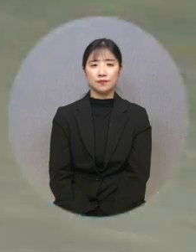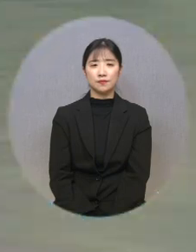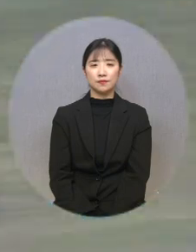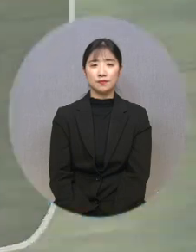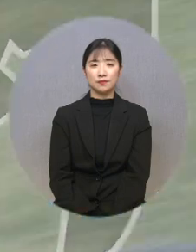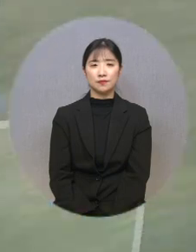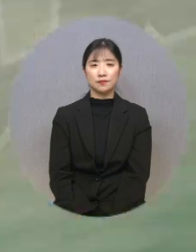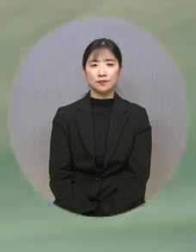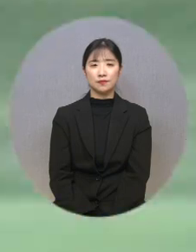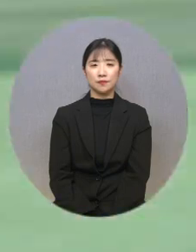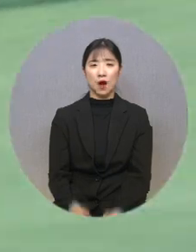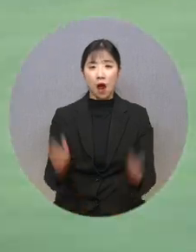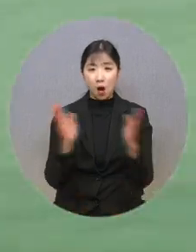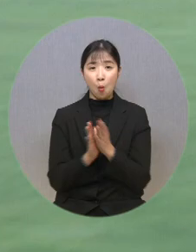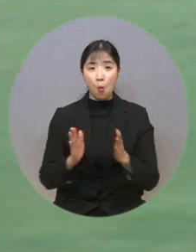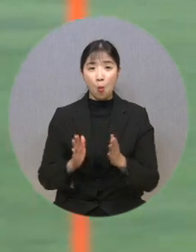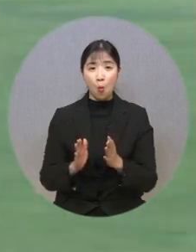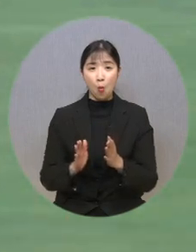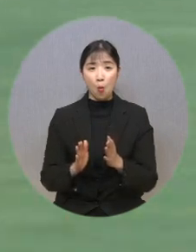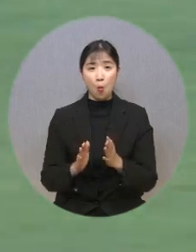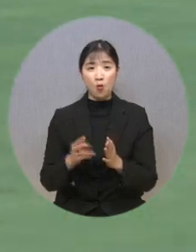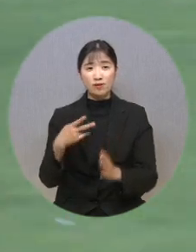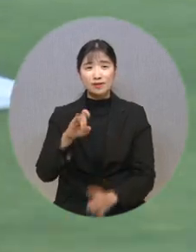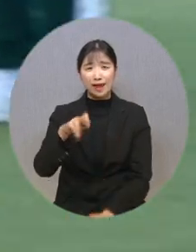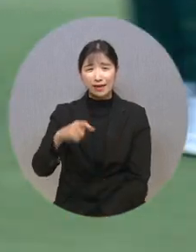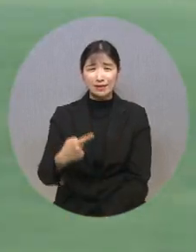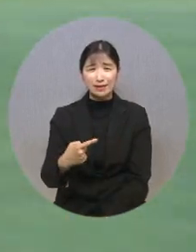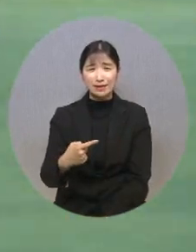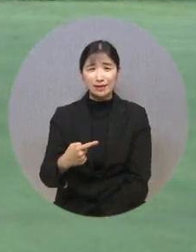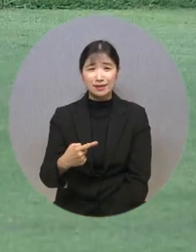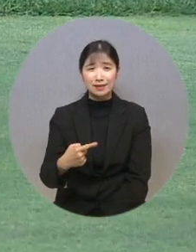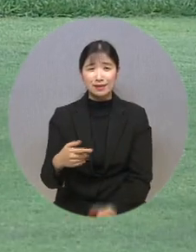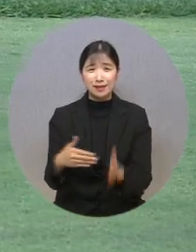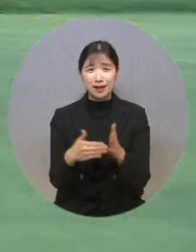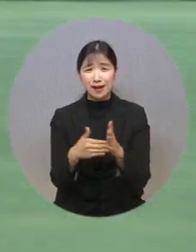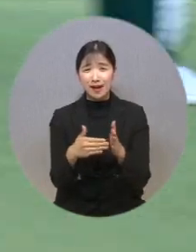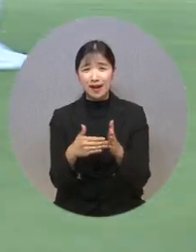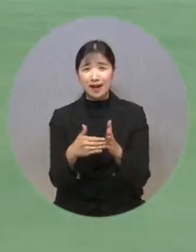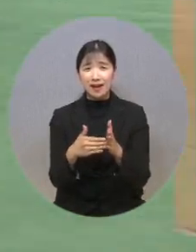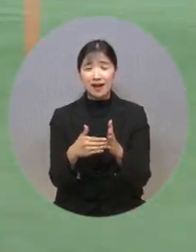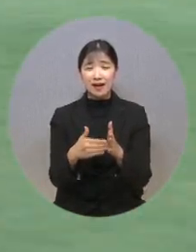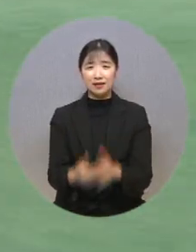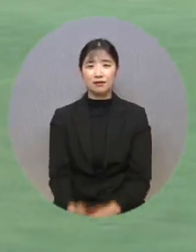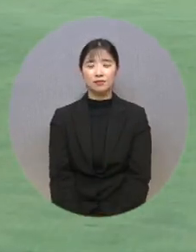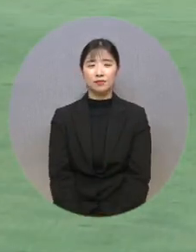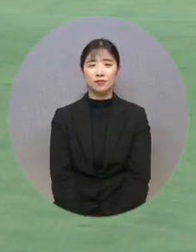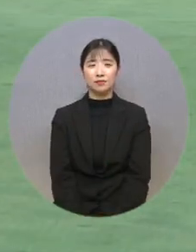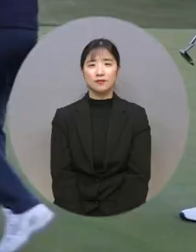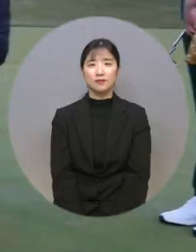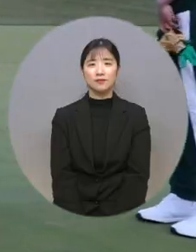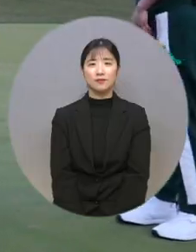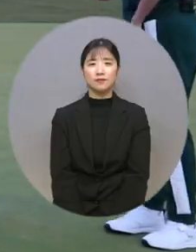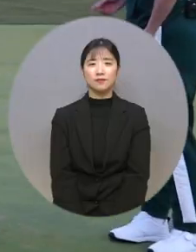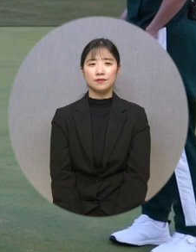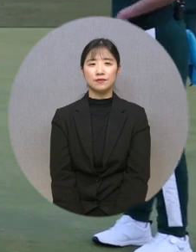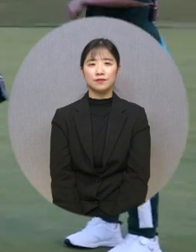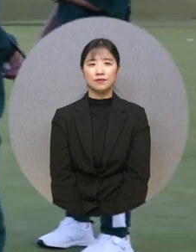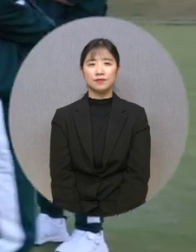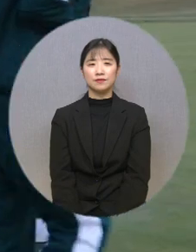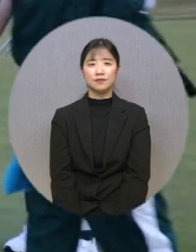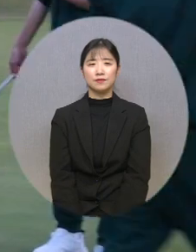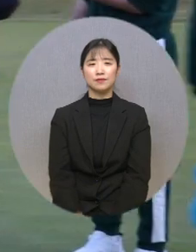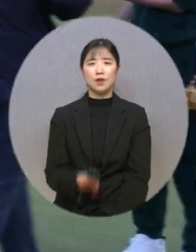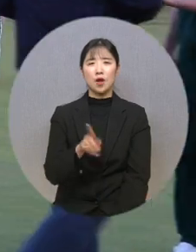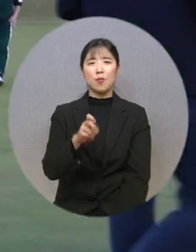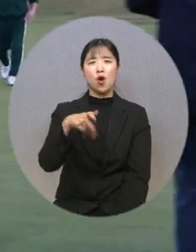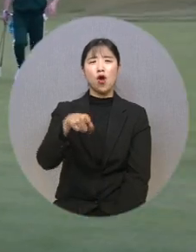어머! 오, 생크 났다! 어, 왜 그래? 어! 스탑! 왜 그랬지? 흔들렸나봐! 내려갔어. 아! 바깥하게